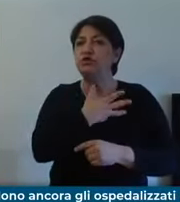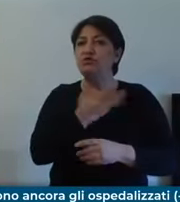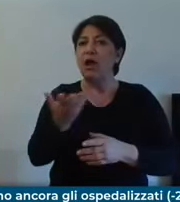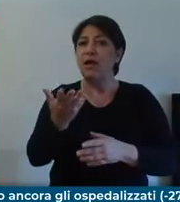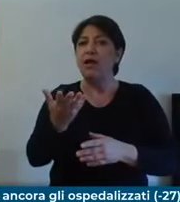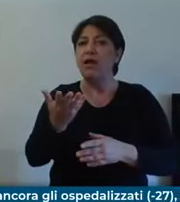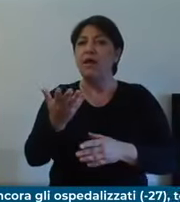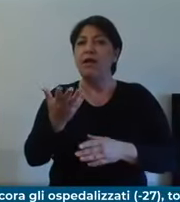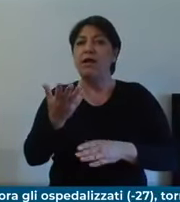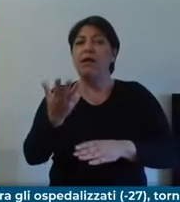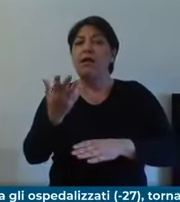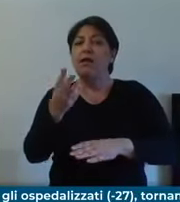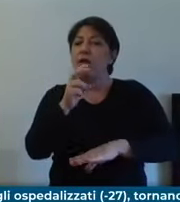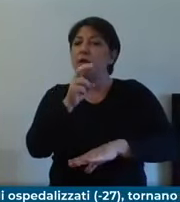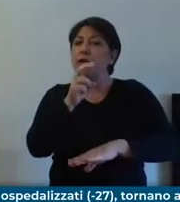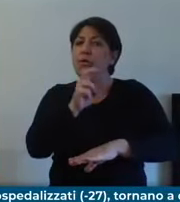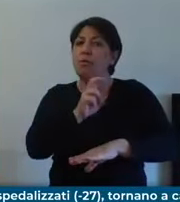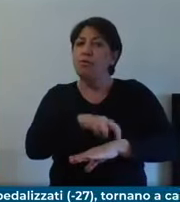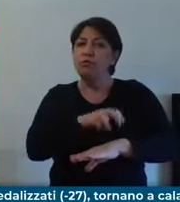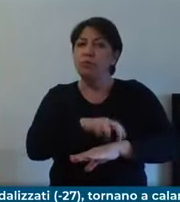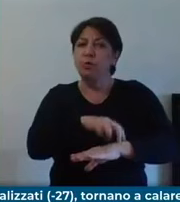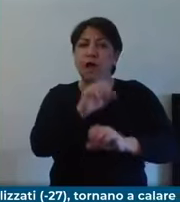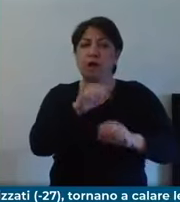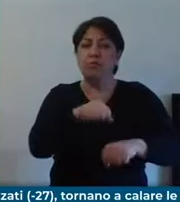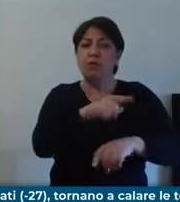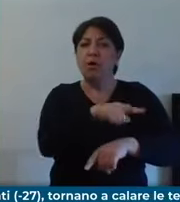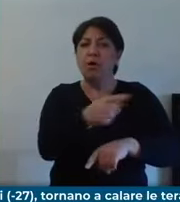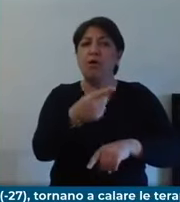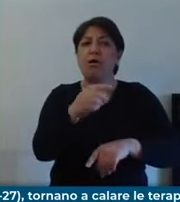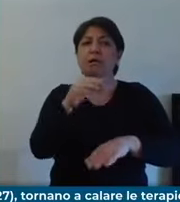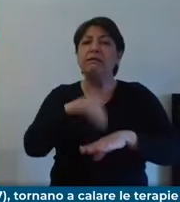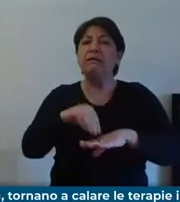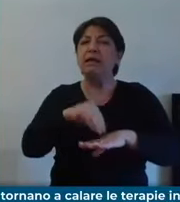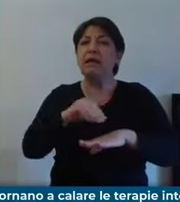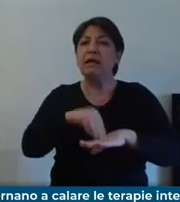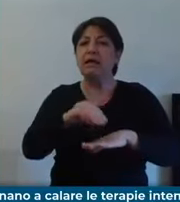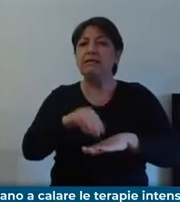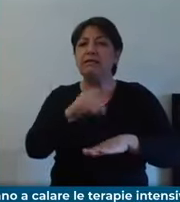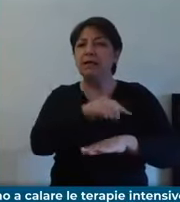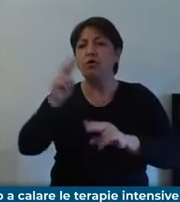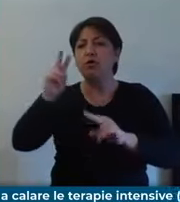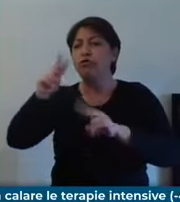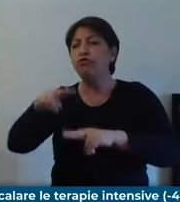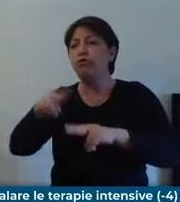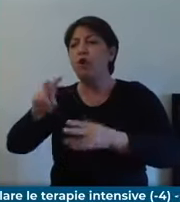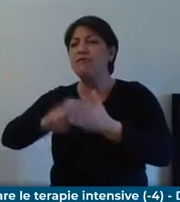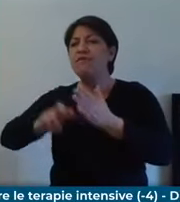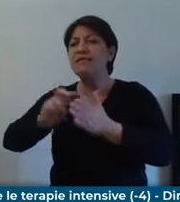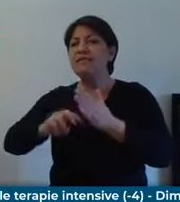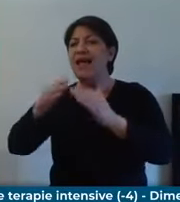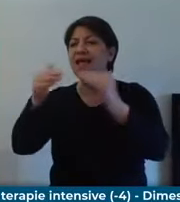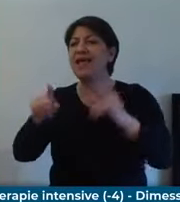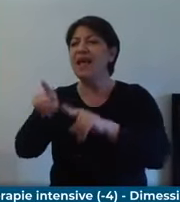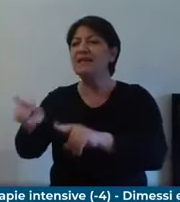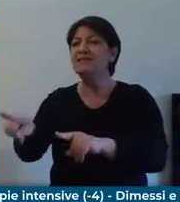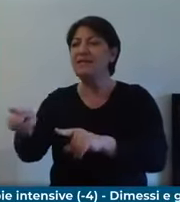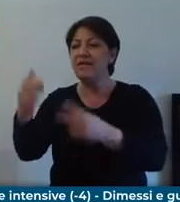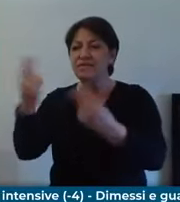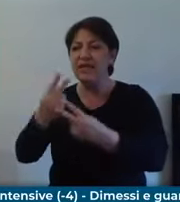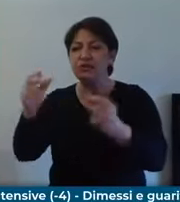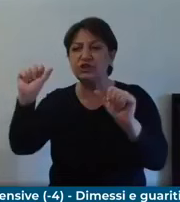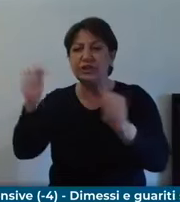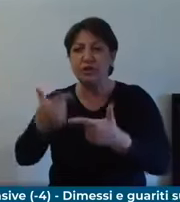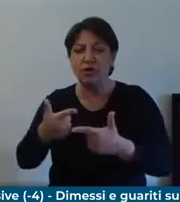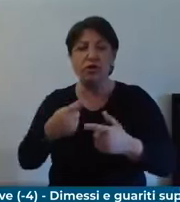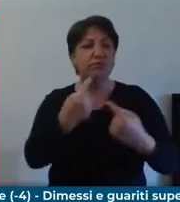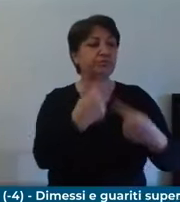può chiedere il controllo fiscale a casa, cioè una persona che va a casa a controllare se la persona è effettivamente a casa. E se vediamo che la